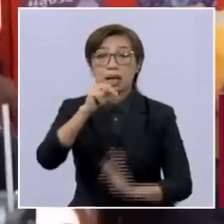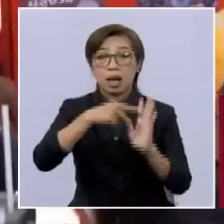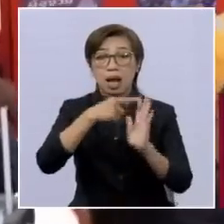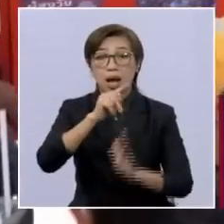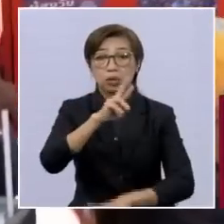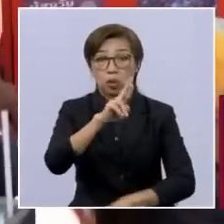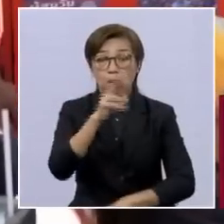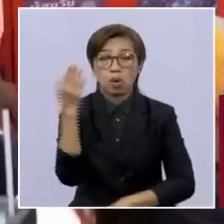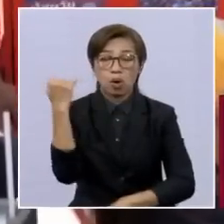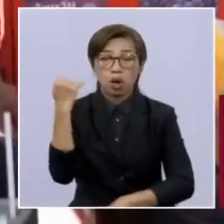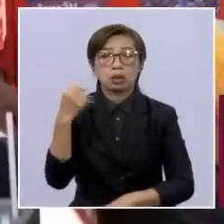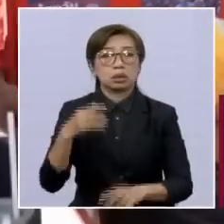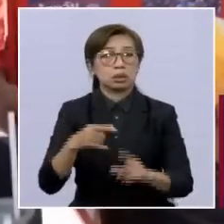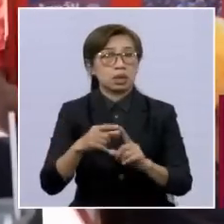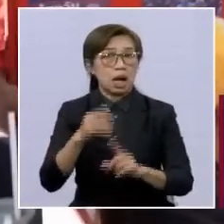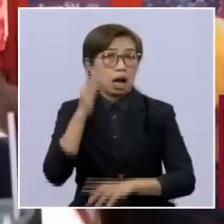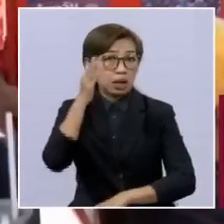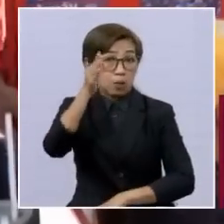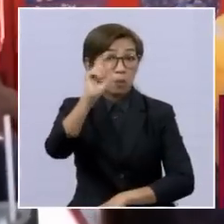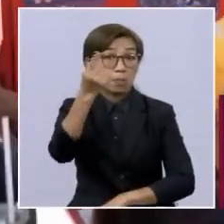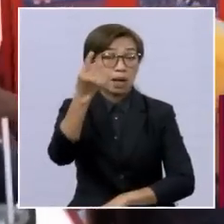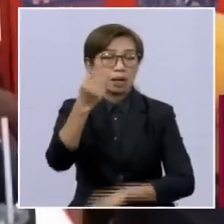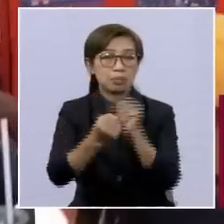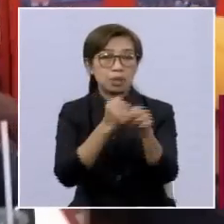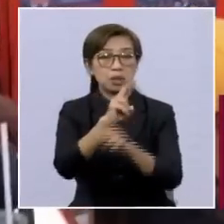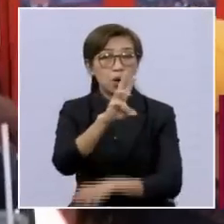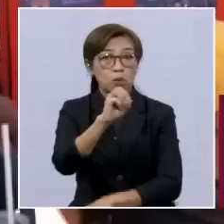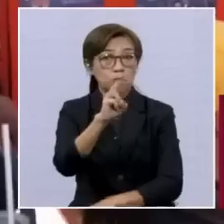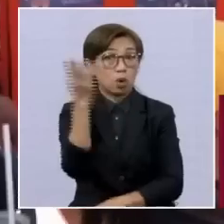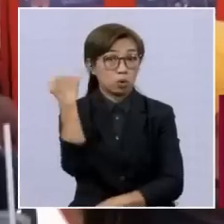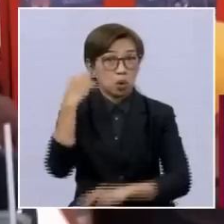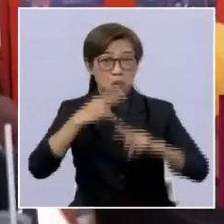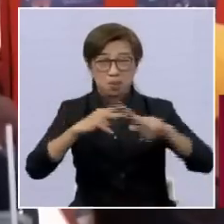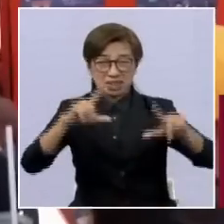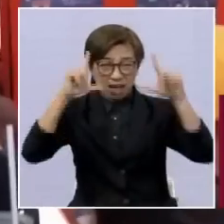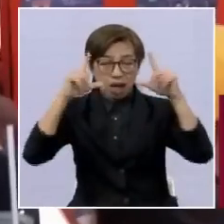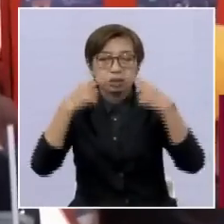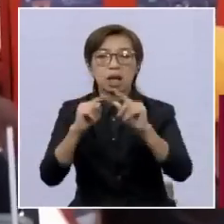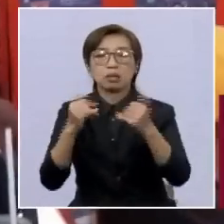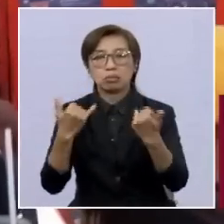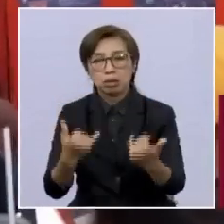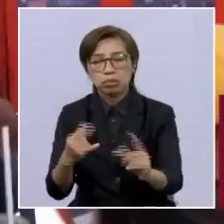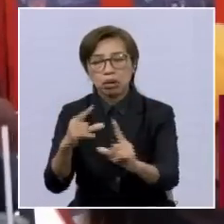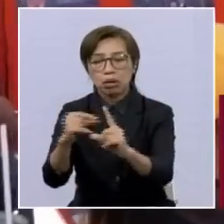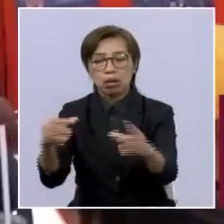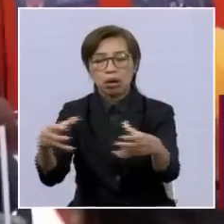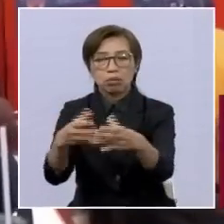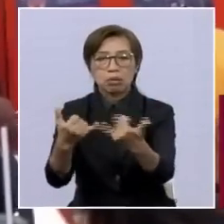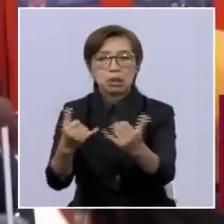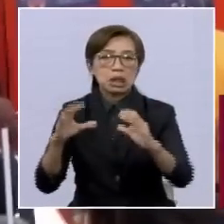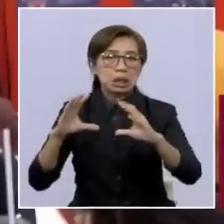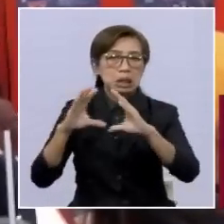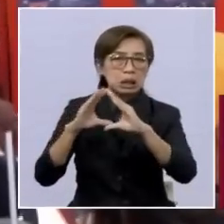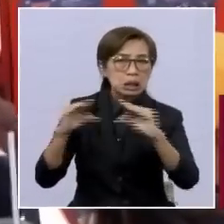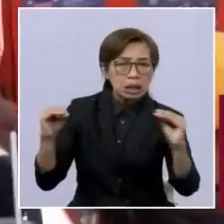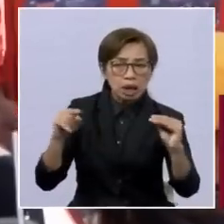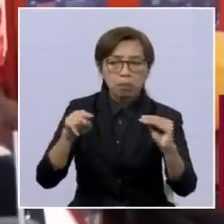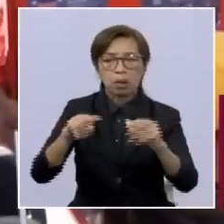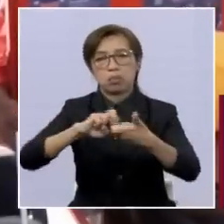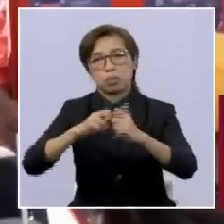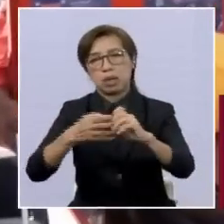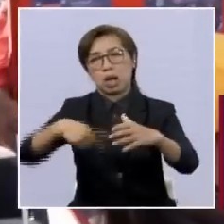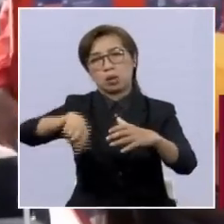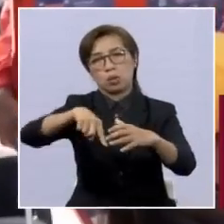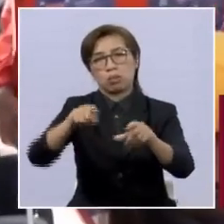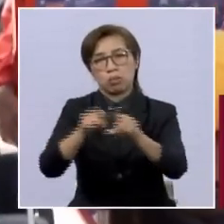ปี2562นะแล้วตอนนี้เนี่ยพรรคก้าวไกลเองก็กำลังประสบปัญหาภายในพรรคซึ่งถือเป็นเรื่องใหญ่เลยนะเพราะว่าพรรคก้าว